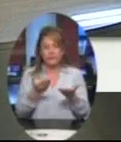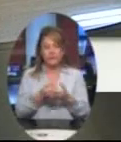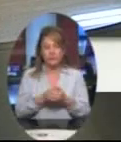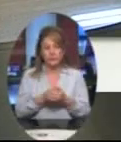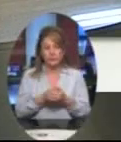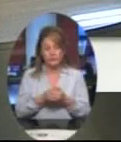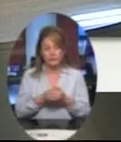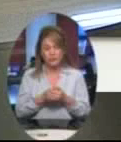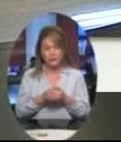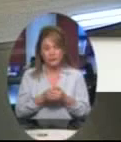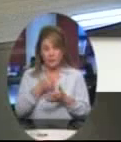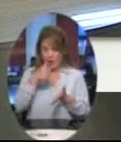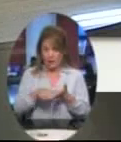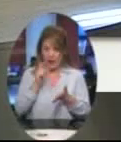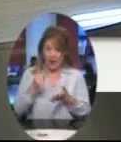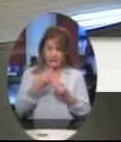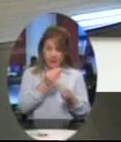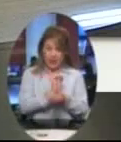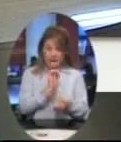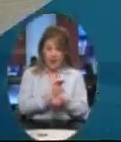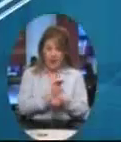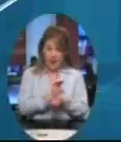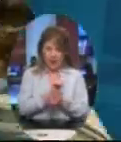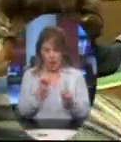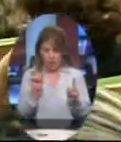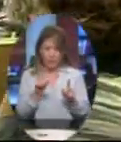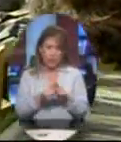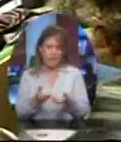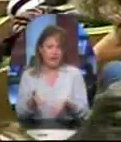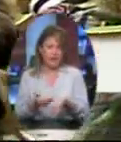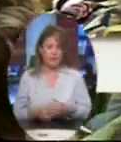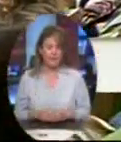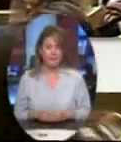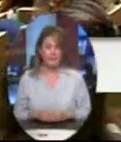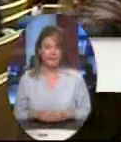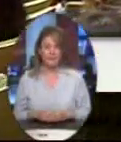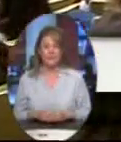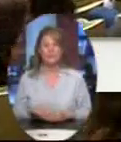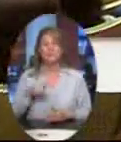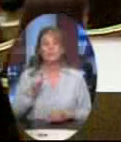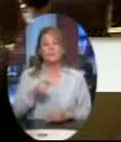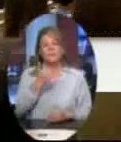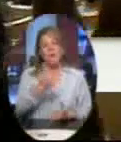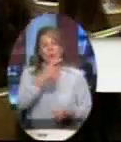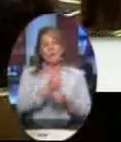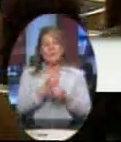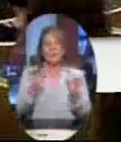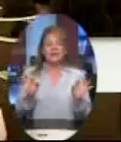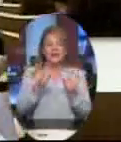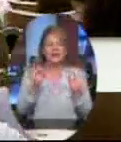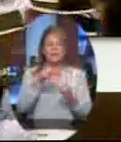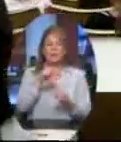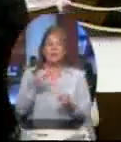קשה. הבנק מחויב לתת לו הלוואה? לא. הכנסת קיימה היום טקס בנושא רוצה להיות